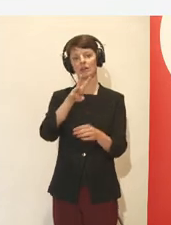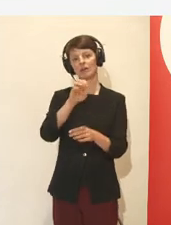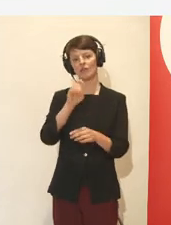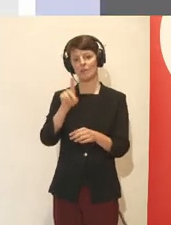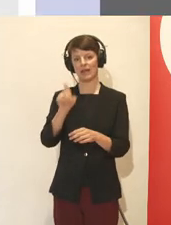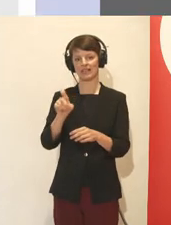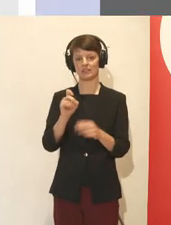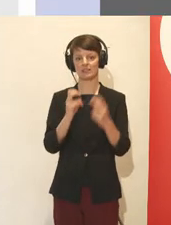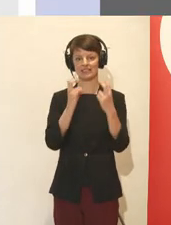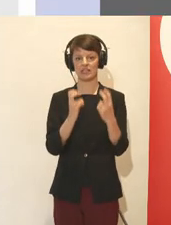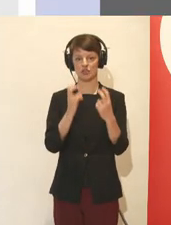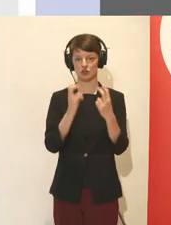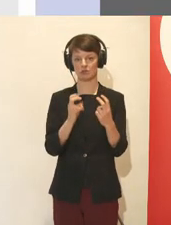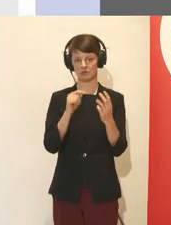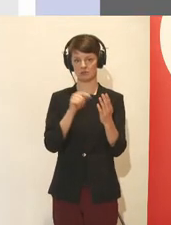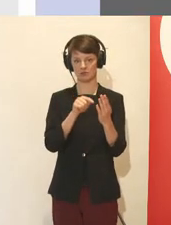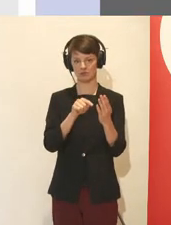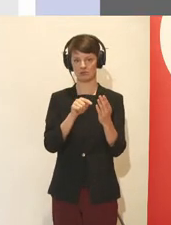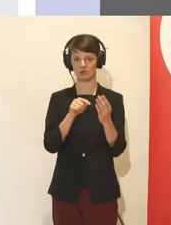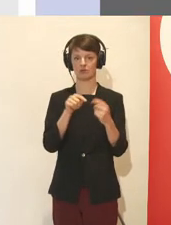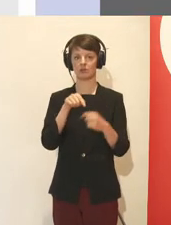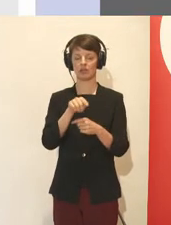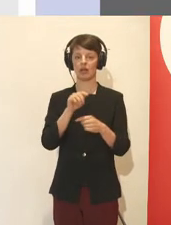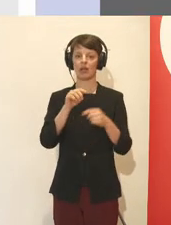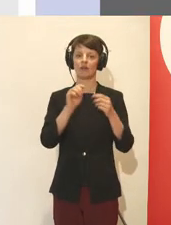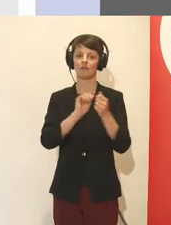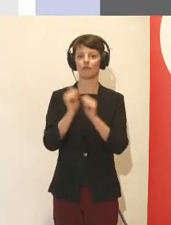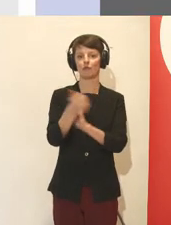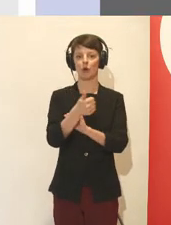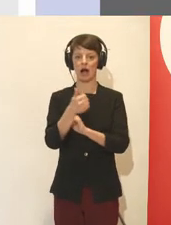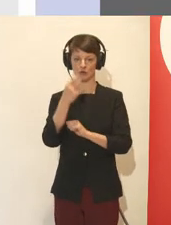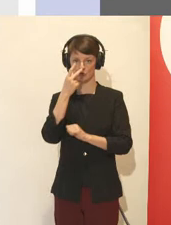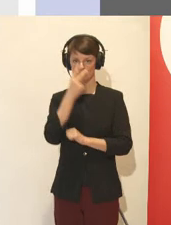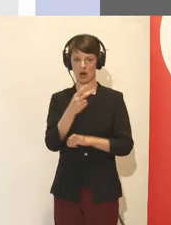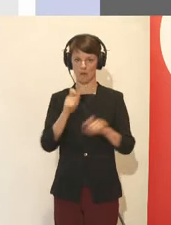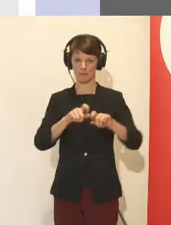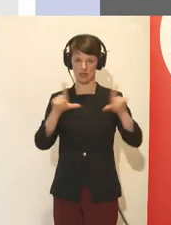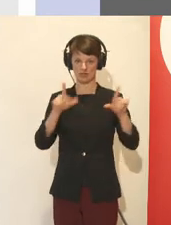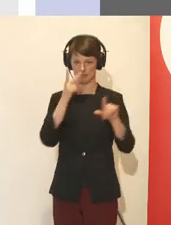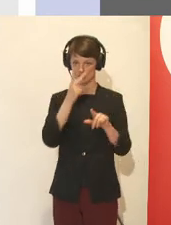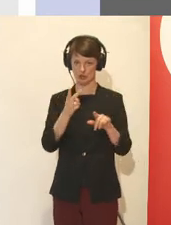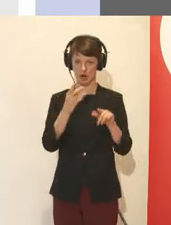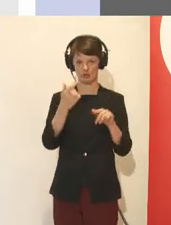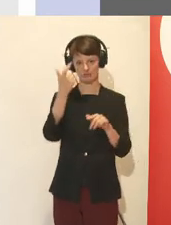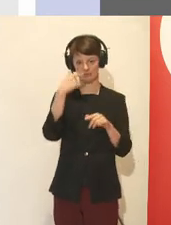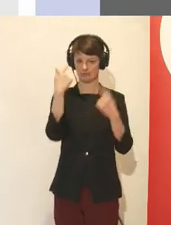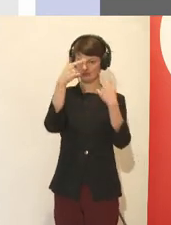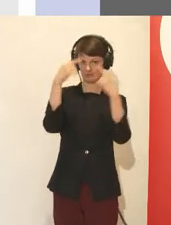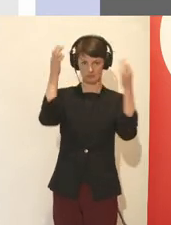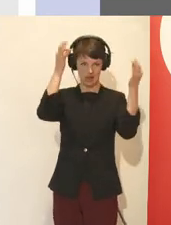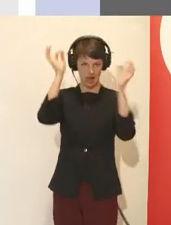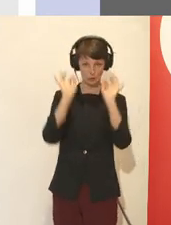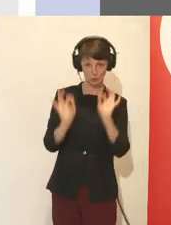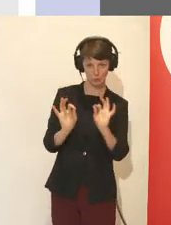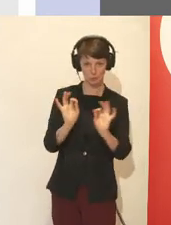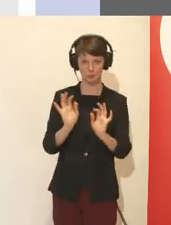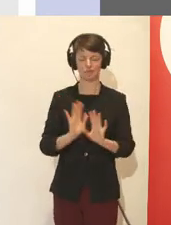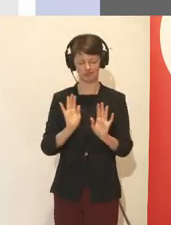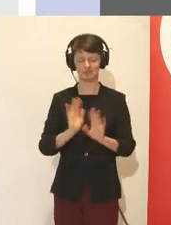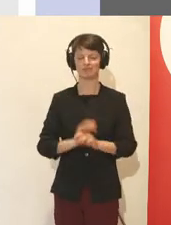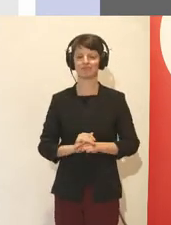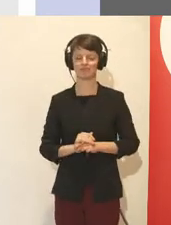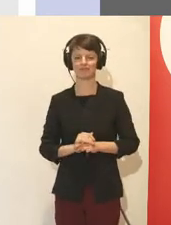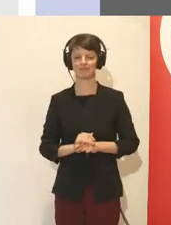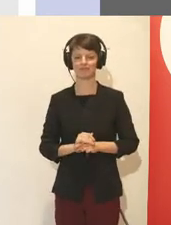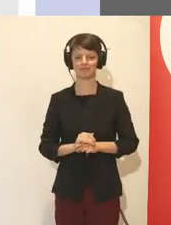gelangt nachdem ihr auch noch ein kleines vorschaubild gesehen habt noch mal checken könnt wie ihr gerade aussieht ob die haare richtig sitzen